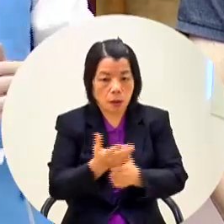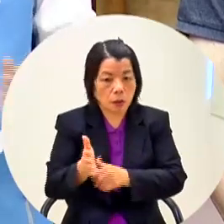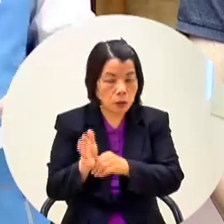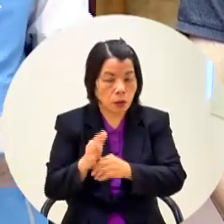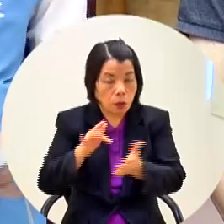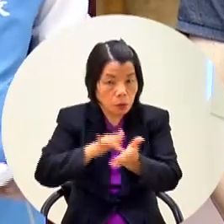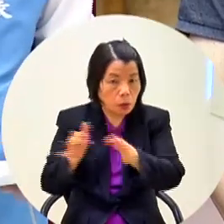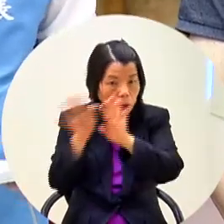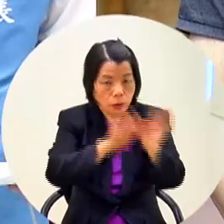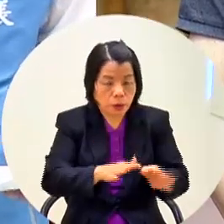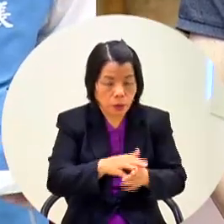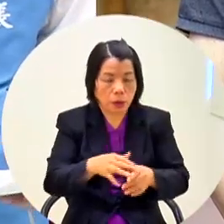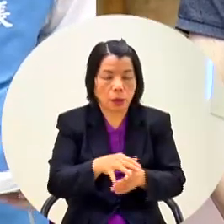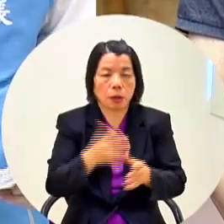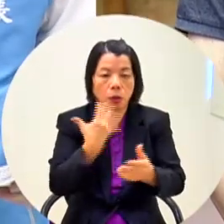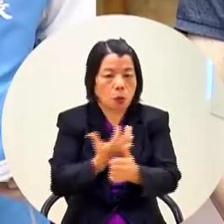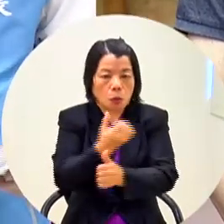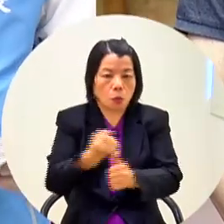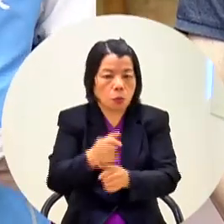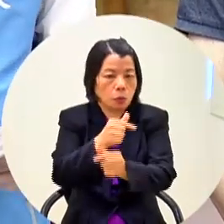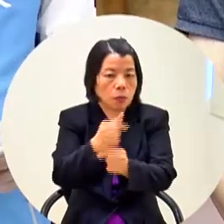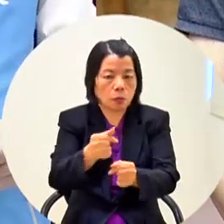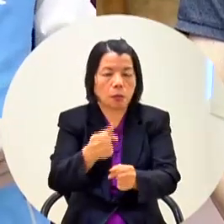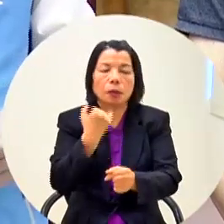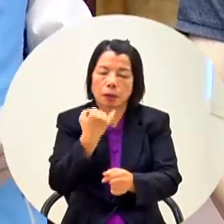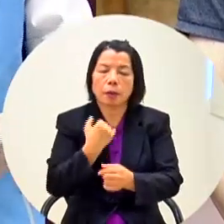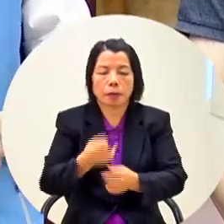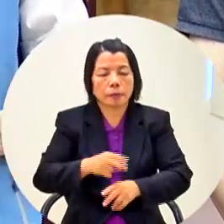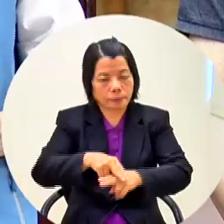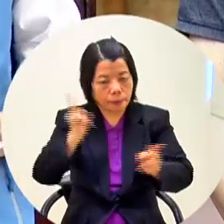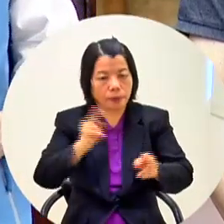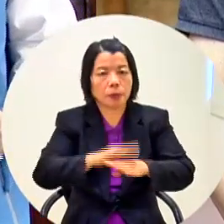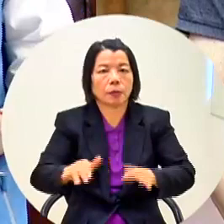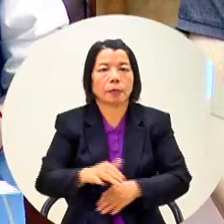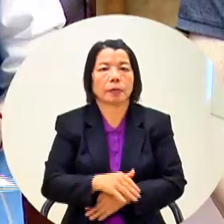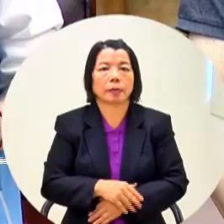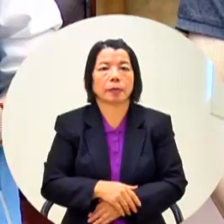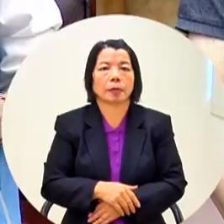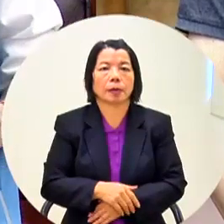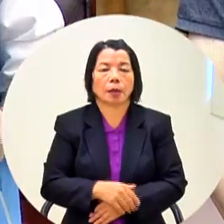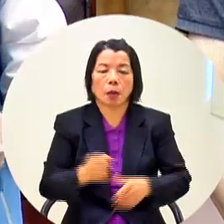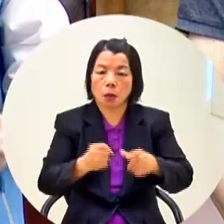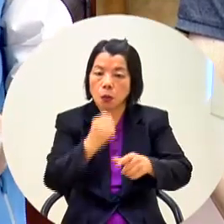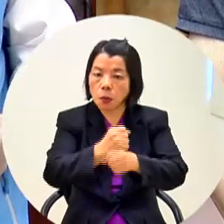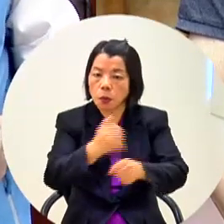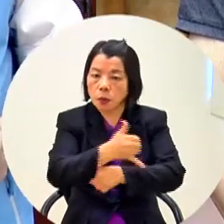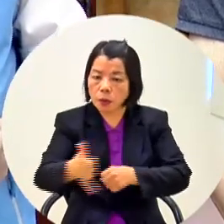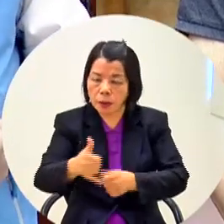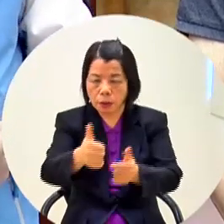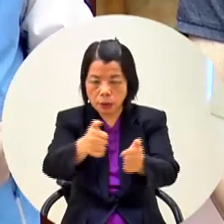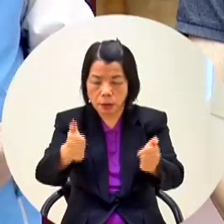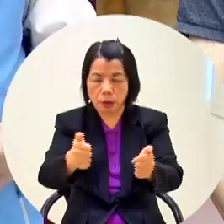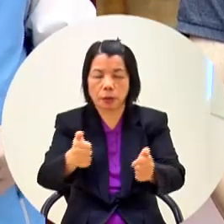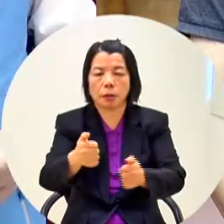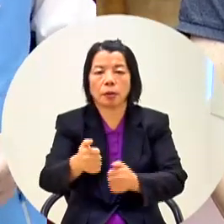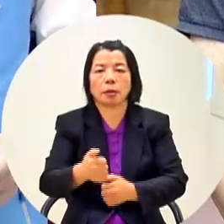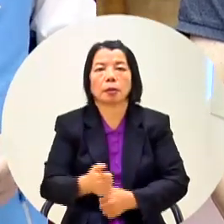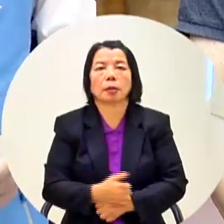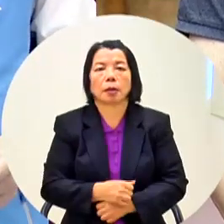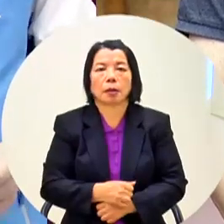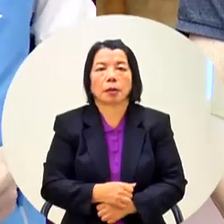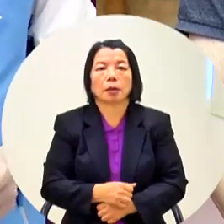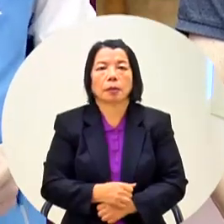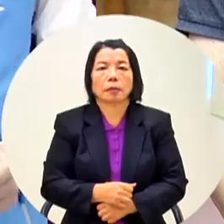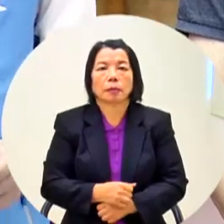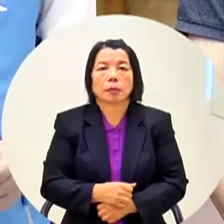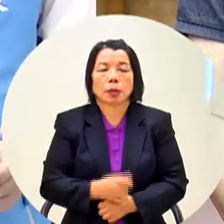全控制之下，非常乐意这样做。至于公务人员，谢谢你关心我们市政府的公务人员。目前为止，我们